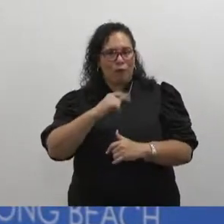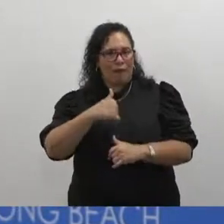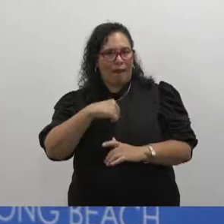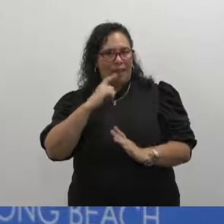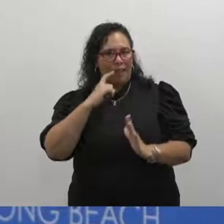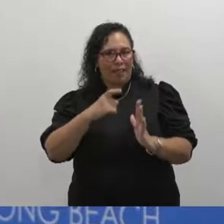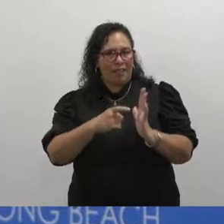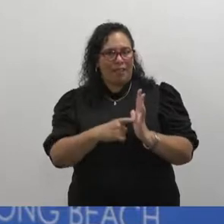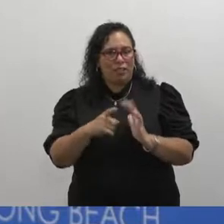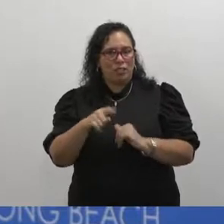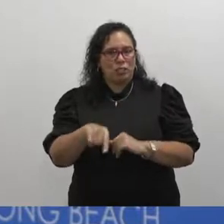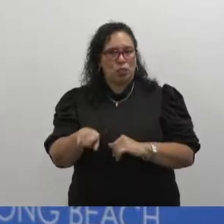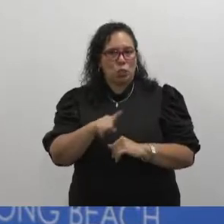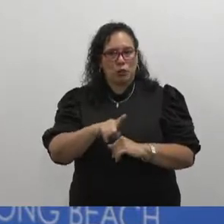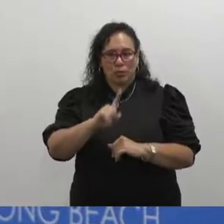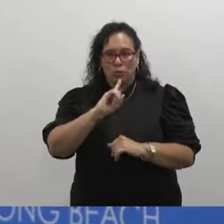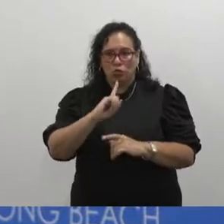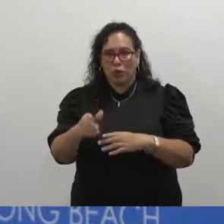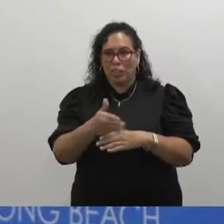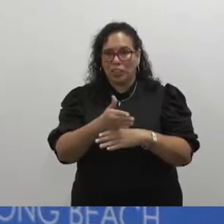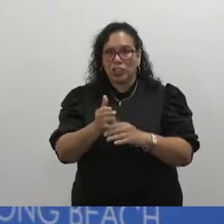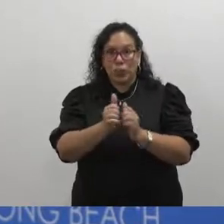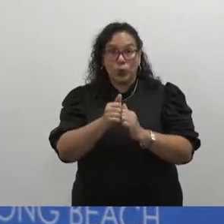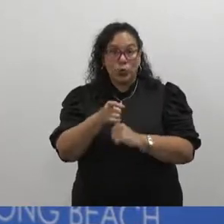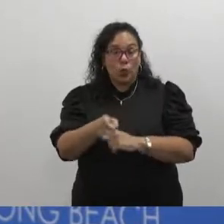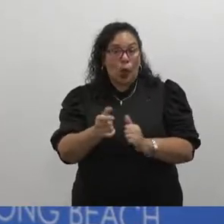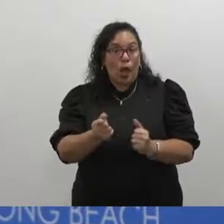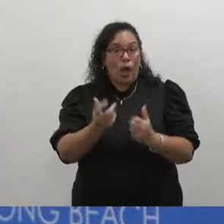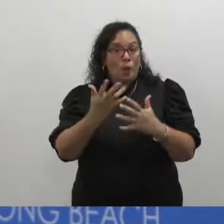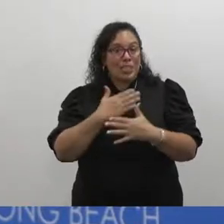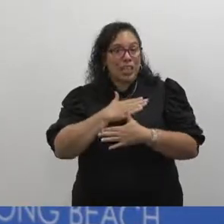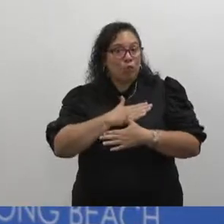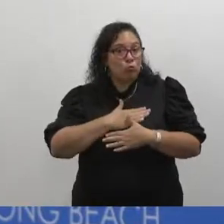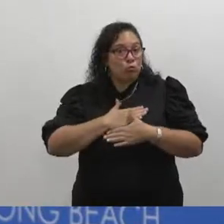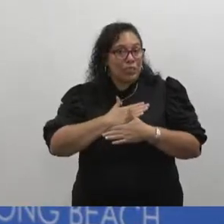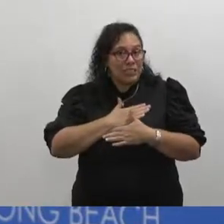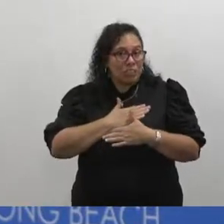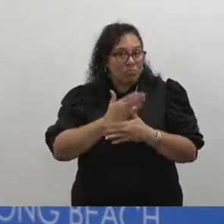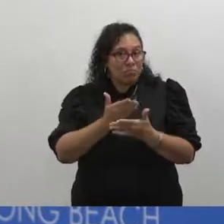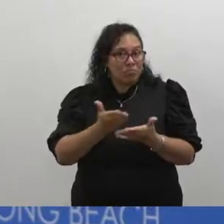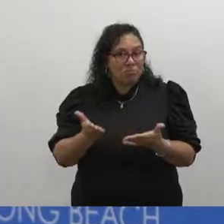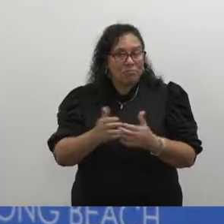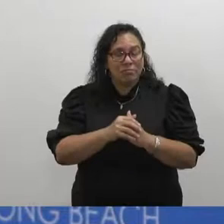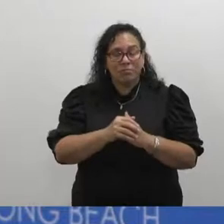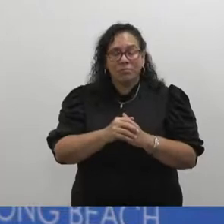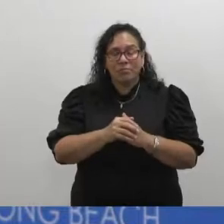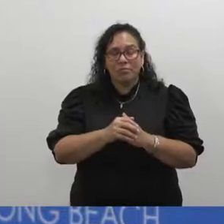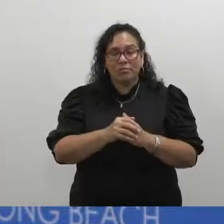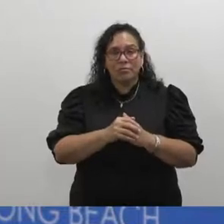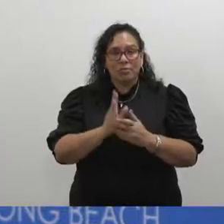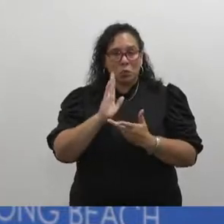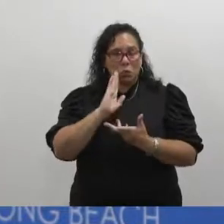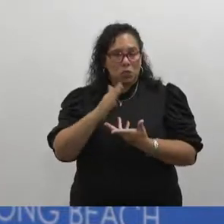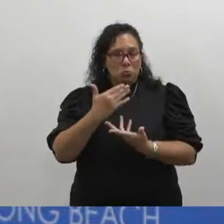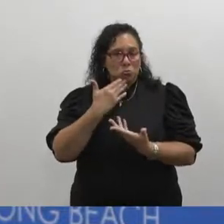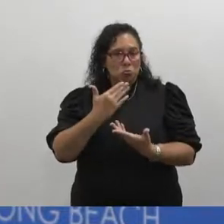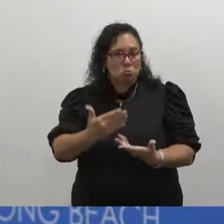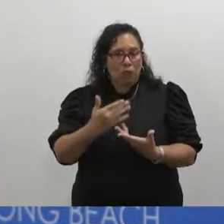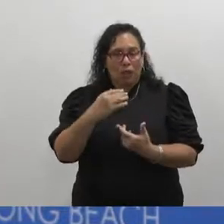này khi nhóm xôn bằng hai xe kê đây tụ school khi nhóm chồng chạy rùm lên ai nẹ tầng ọc nhiên tụ cả đăng lư